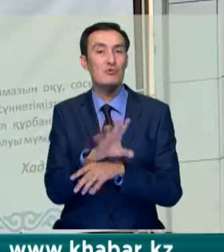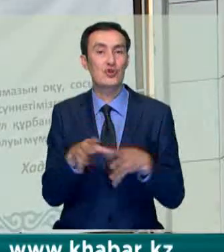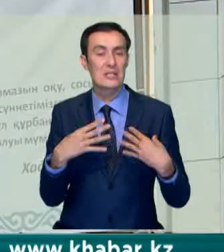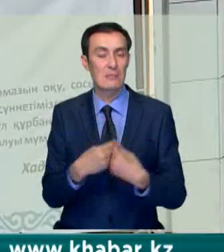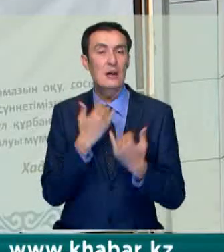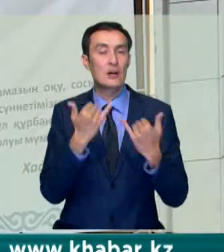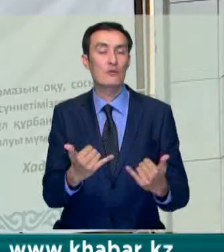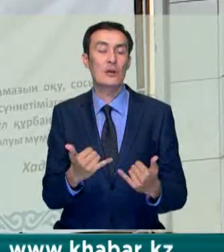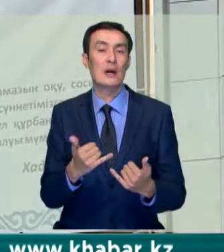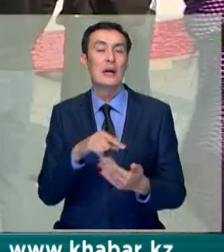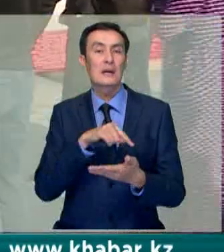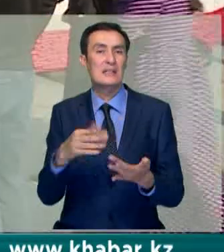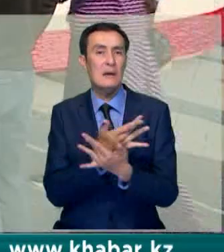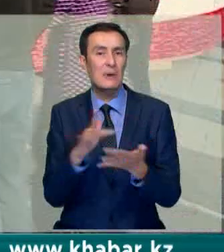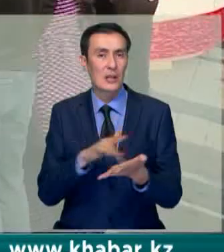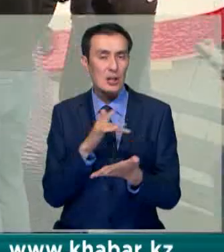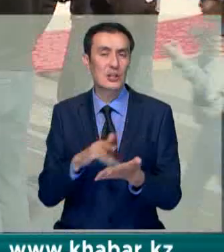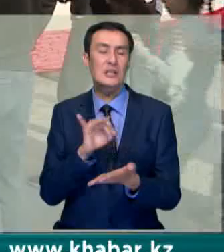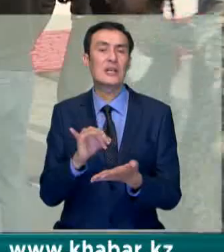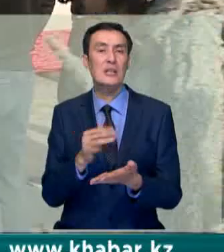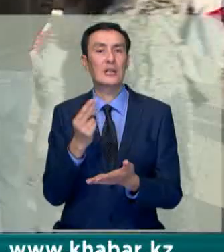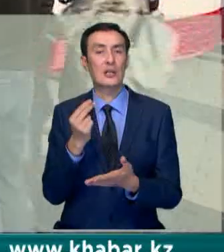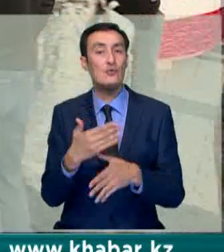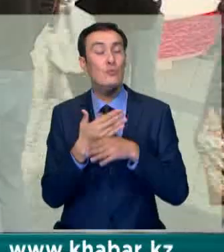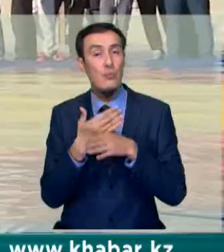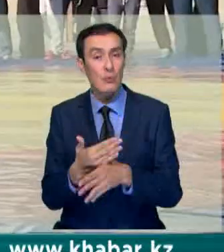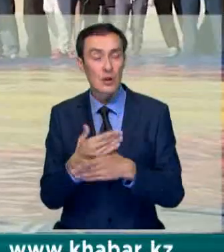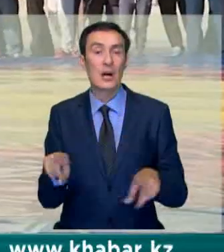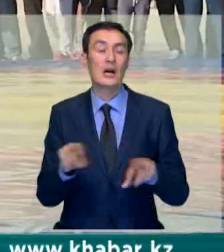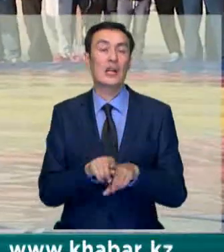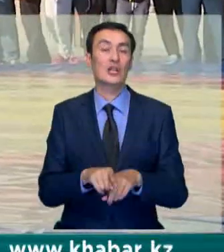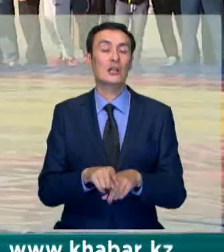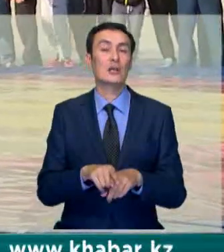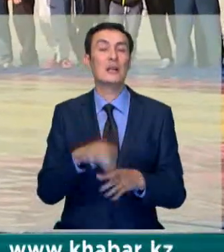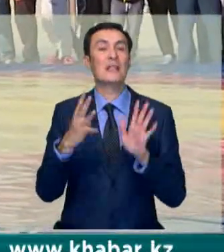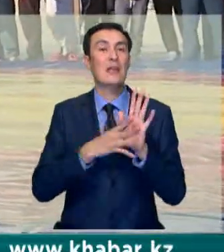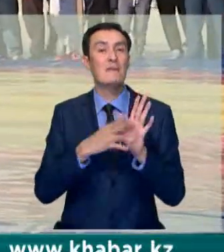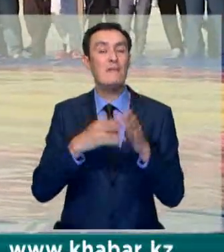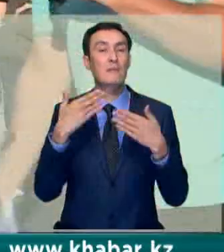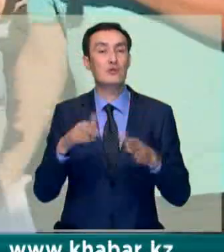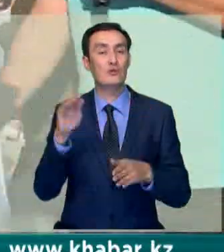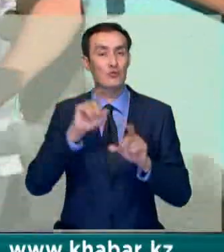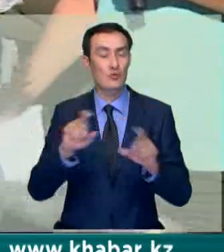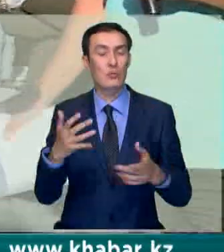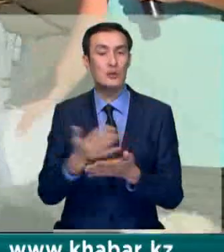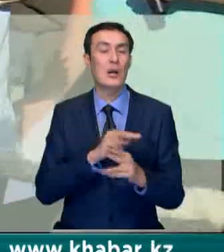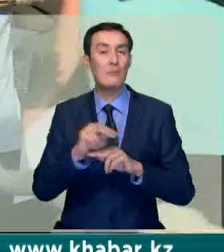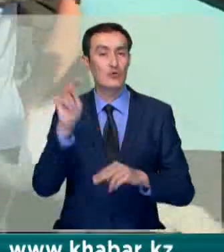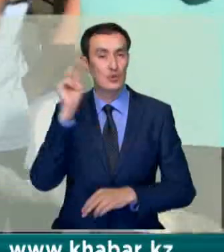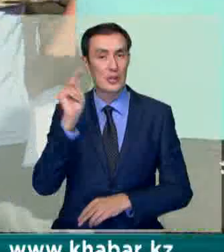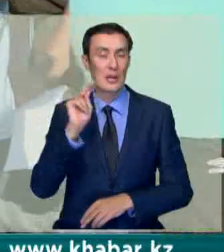Им вручили канцелярские принадлежности и небольшую денежную помощь. Кроме того, 9 абитуриентов получили гранты на